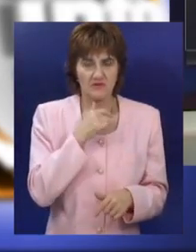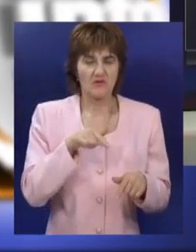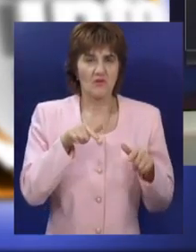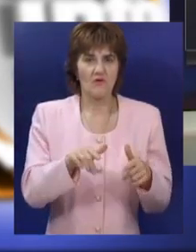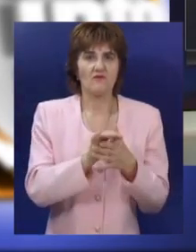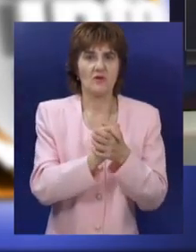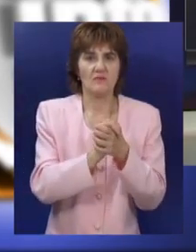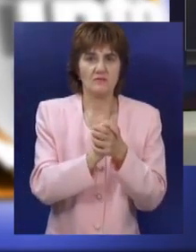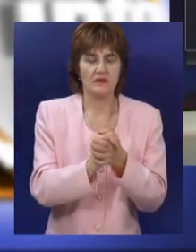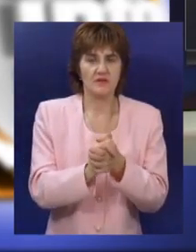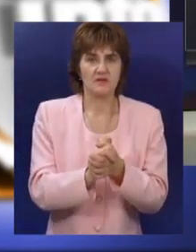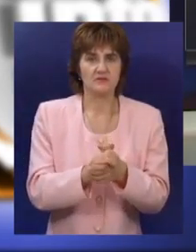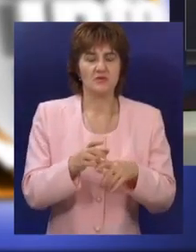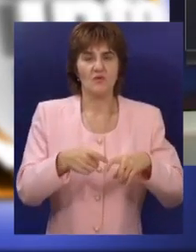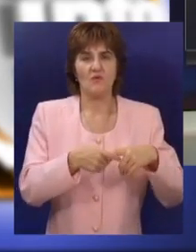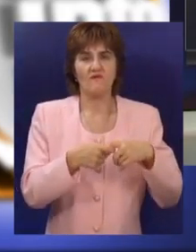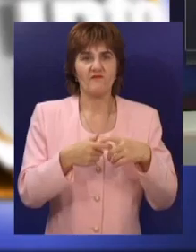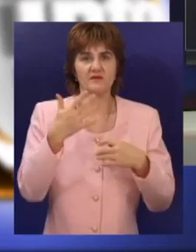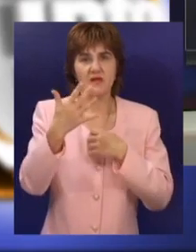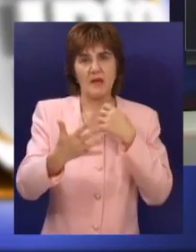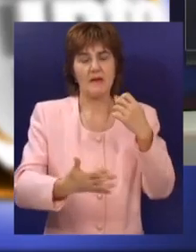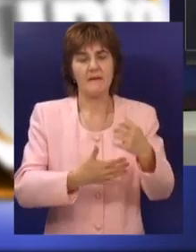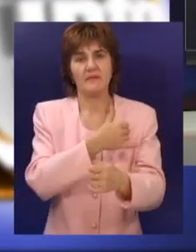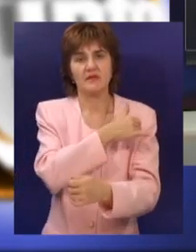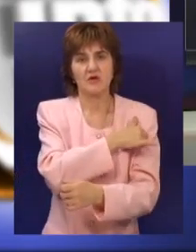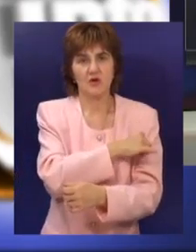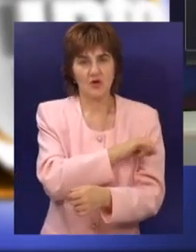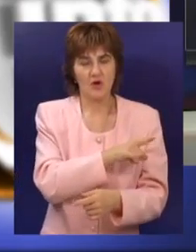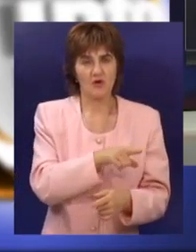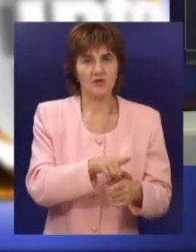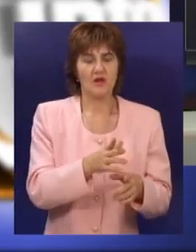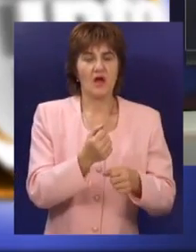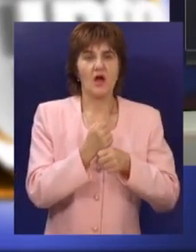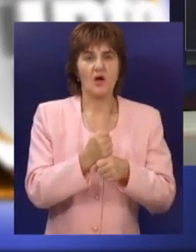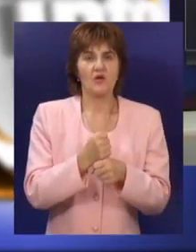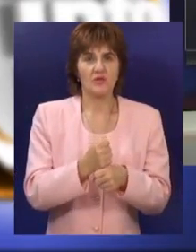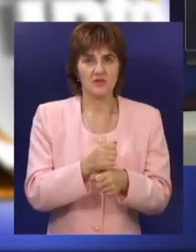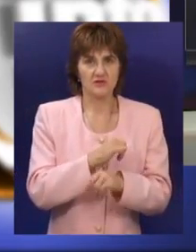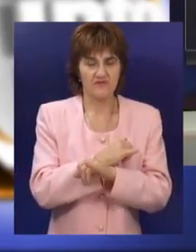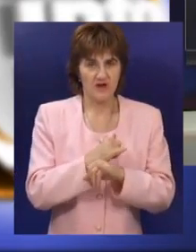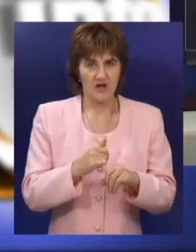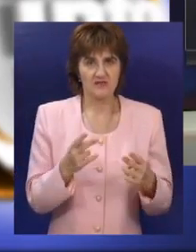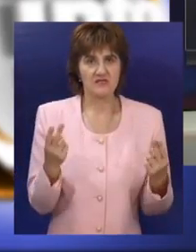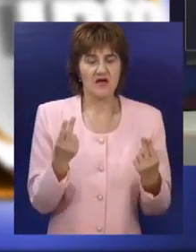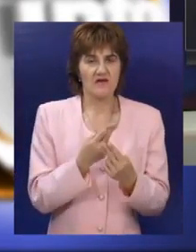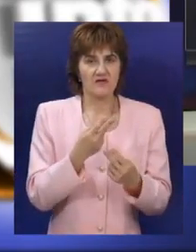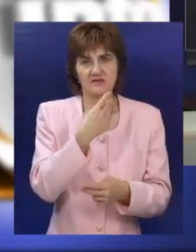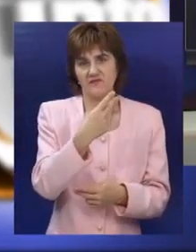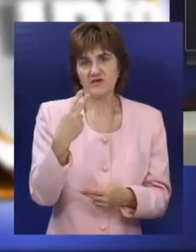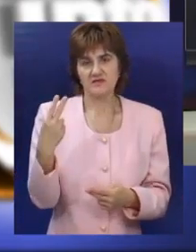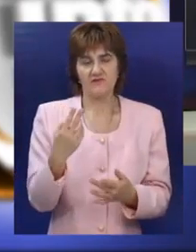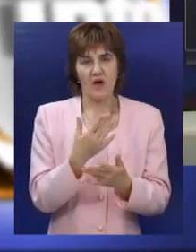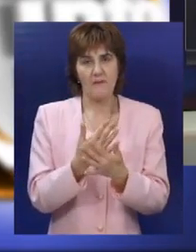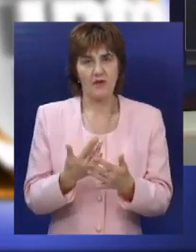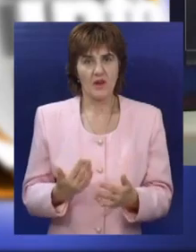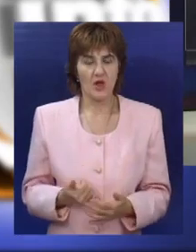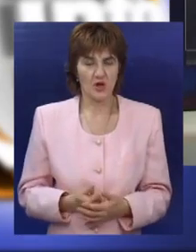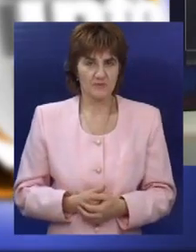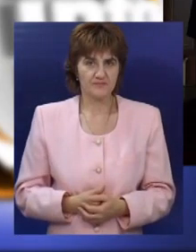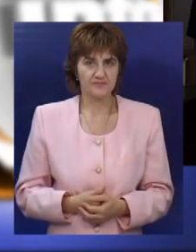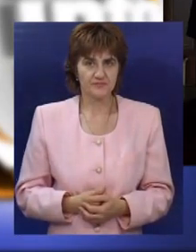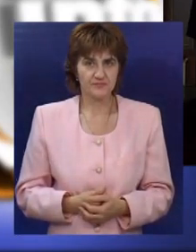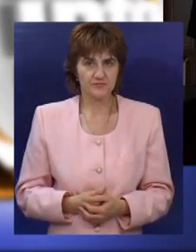Ovo partnerstvo realizuje se u okviru petogodišnje USAID inicijative za održivi lokalni razvoj vredne 22 miliona